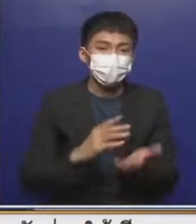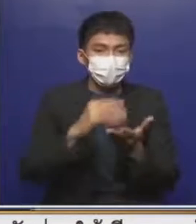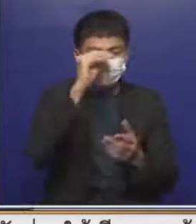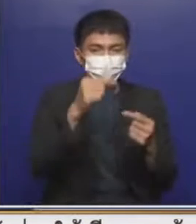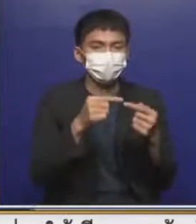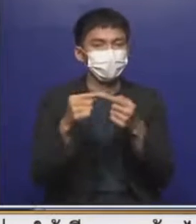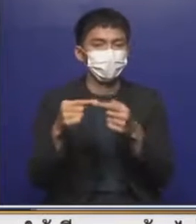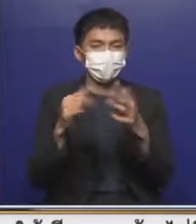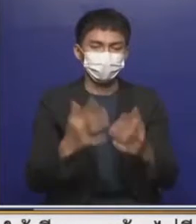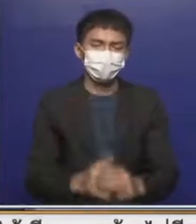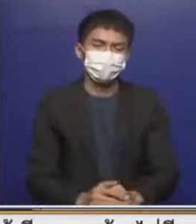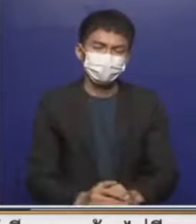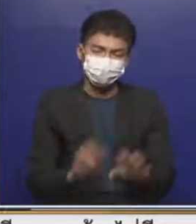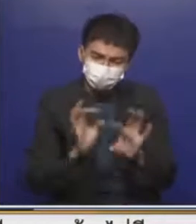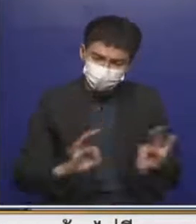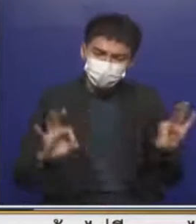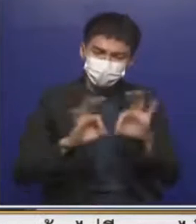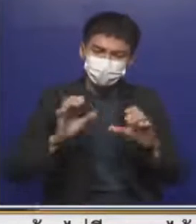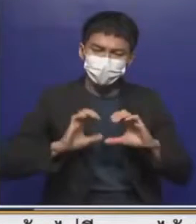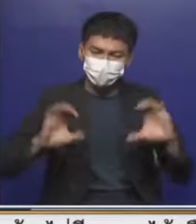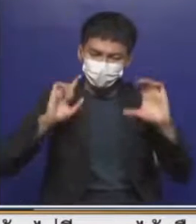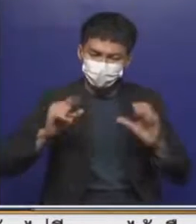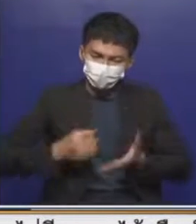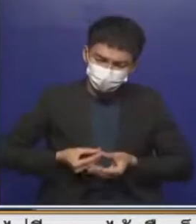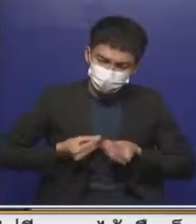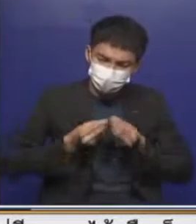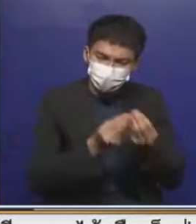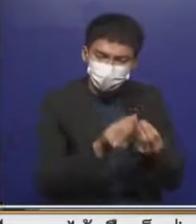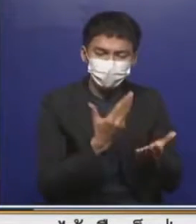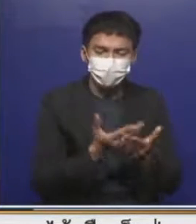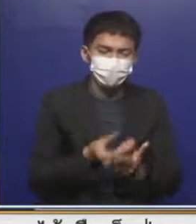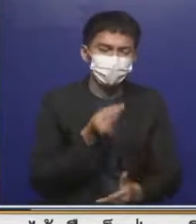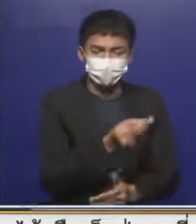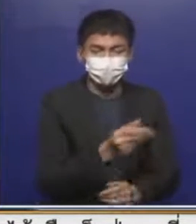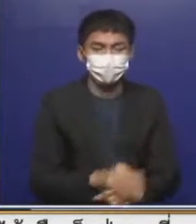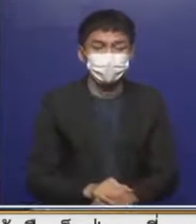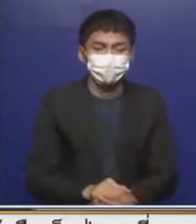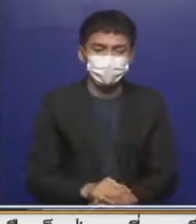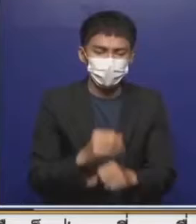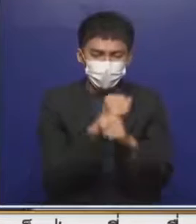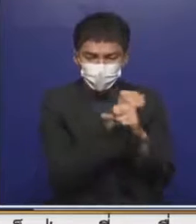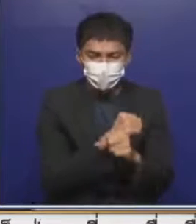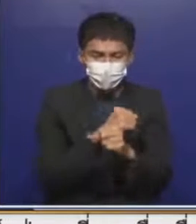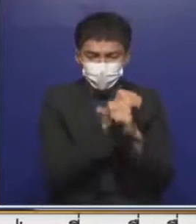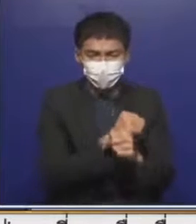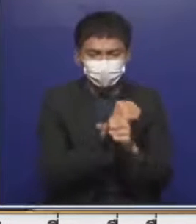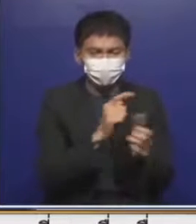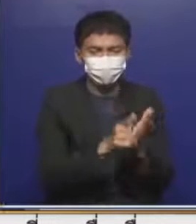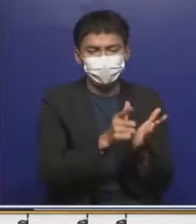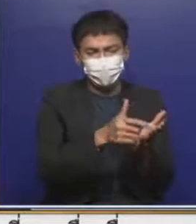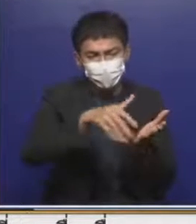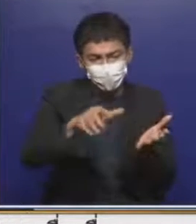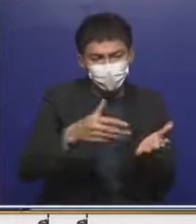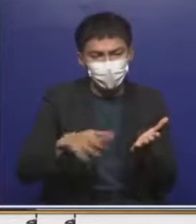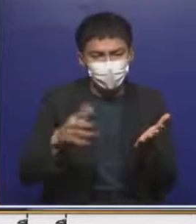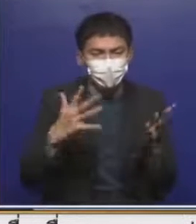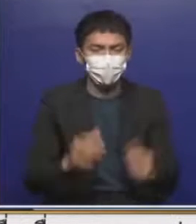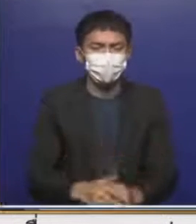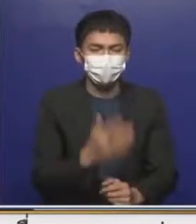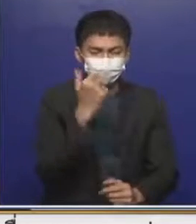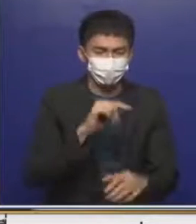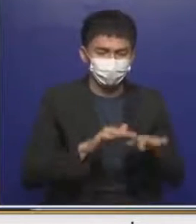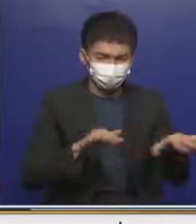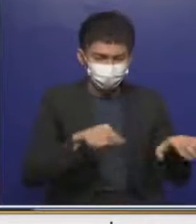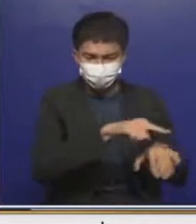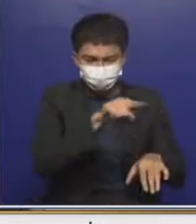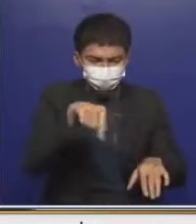บาตองเสริมงประมาณเพื่อต้องกัไมใหเด็กเหล่านี้หุดออกจากระบบกศึษาใช่ไครับเพาเดกเหานี้ต้องโตขมาเปผู้ให